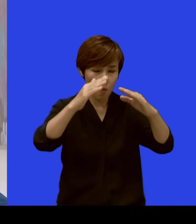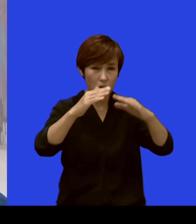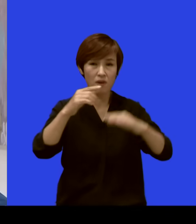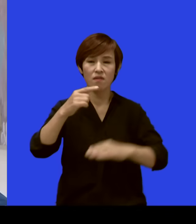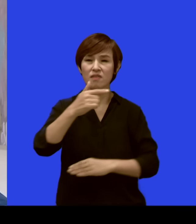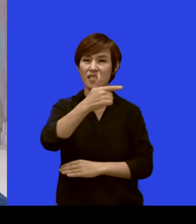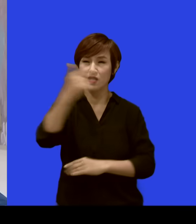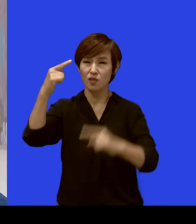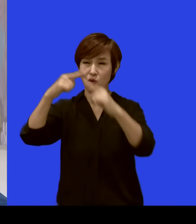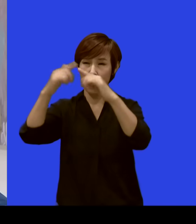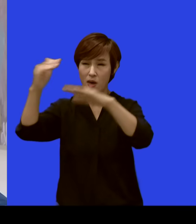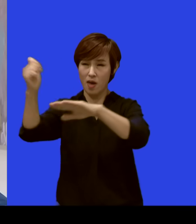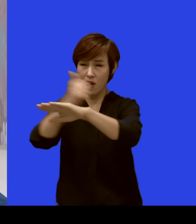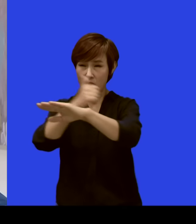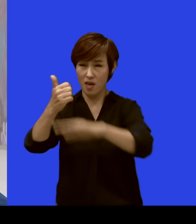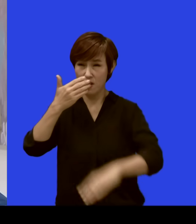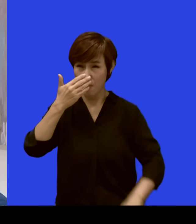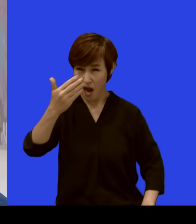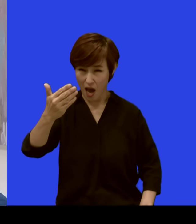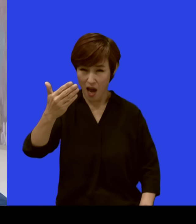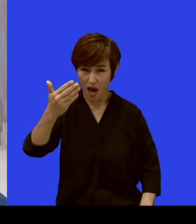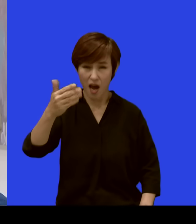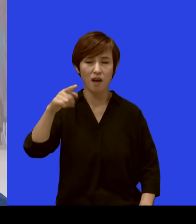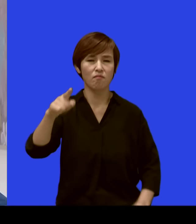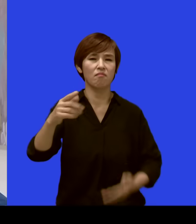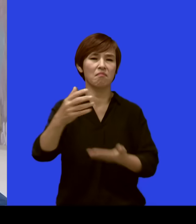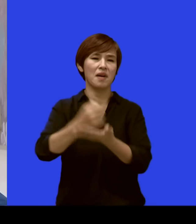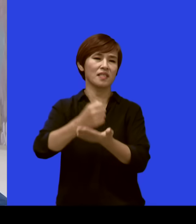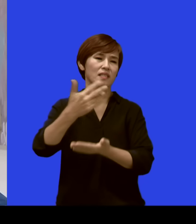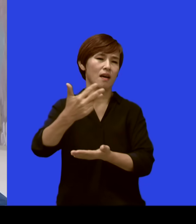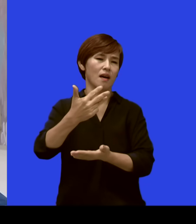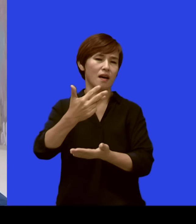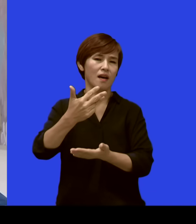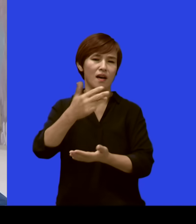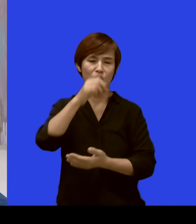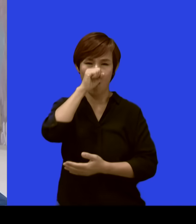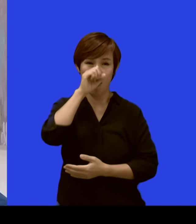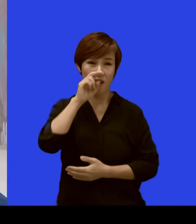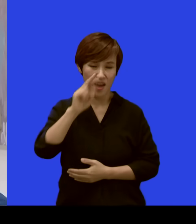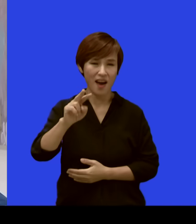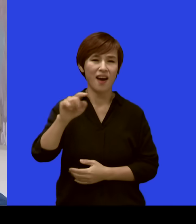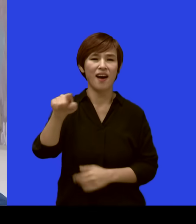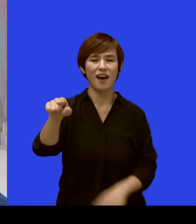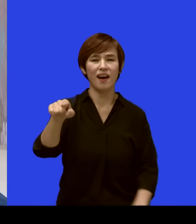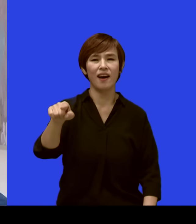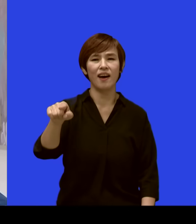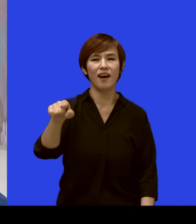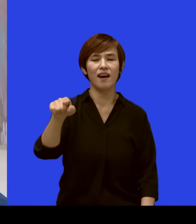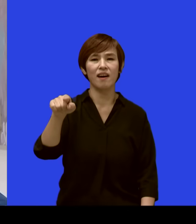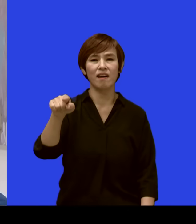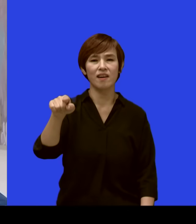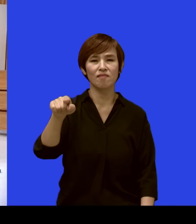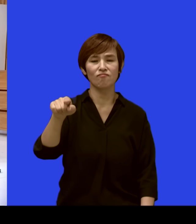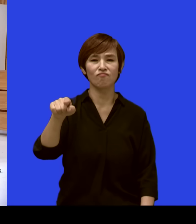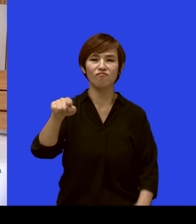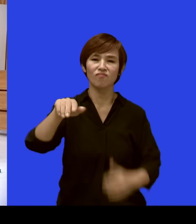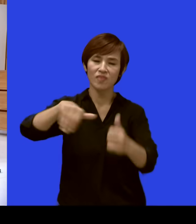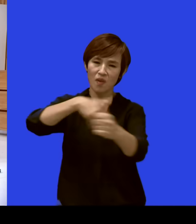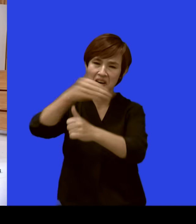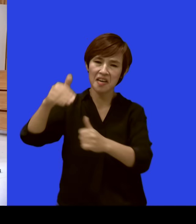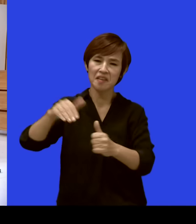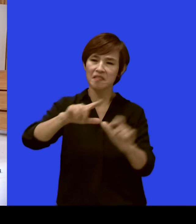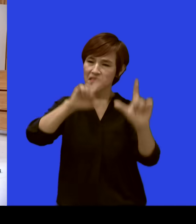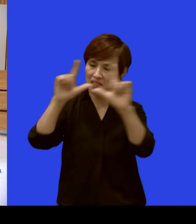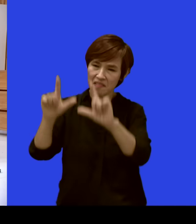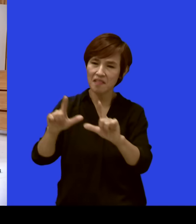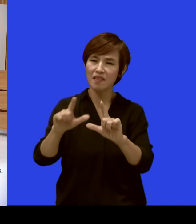있으려면 표현이 그렇습니다. 그것도 팔자가 좋아야 되는구나. 그러니까 거기에 들어갈 수 없는 사람들을 만나게 됐어요.